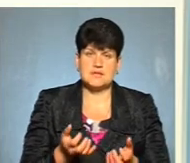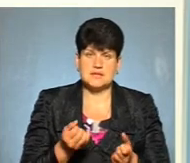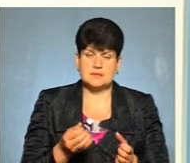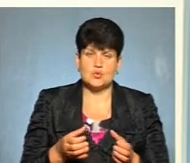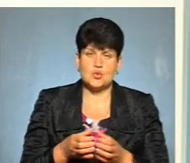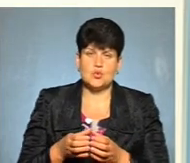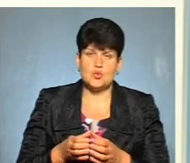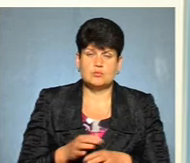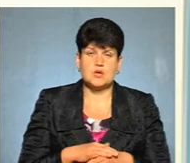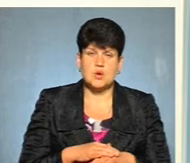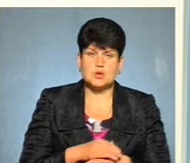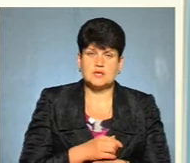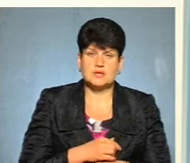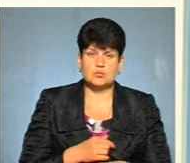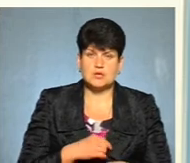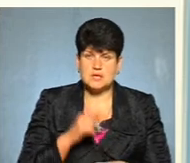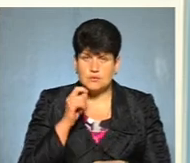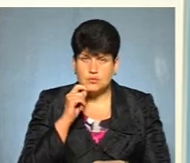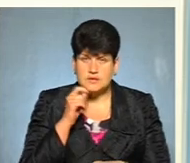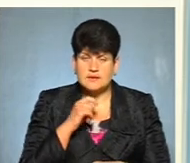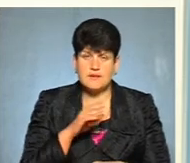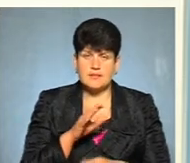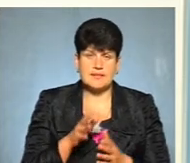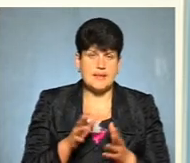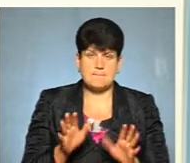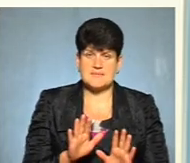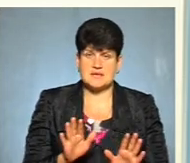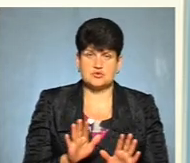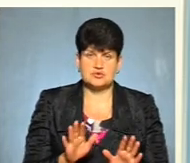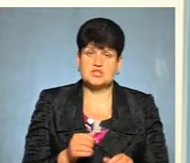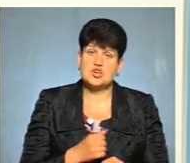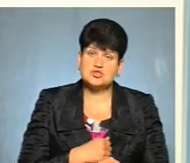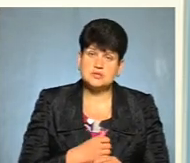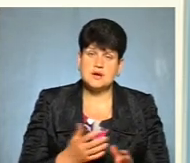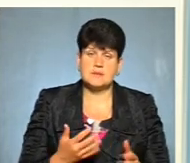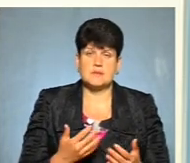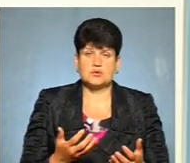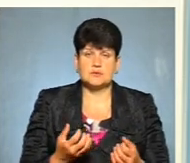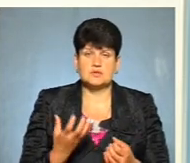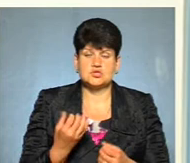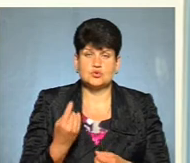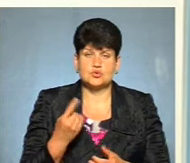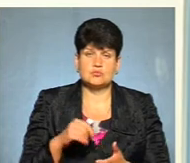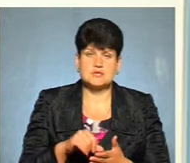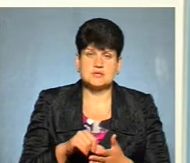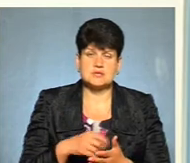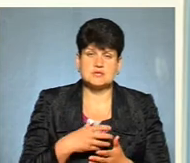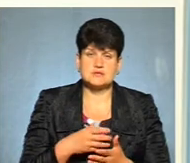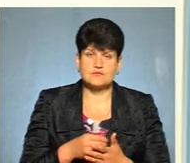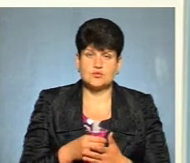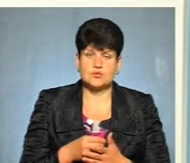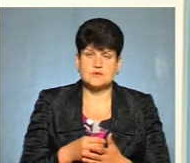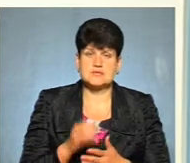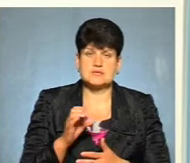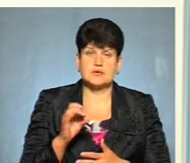групи народних депутатів України, але не монобільшості. На жаль, ми отримали ще одного представника свого в Верховній Раді, це